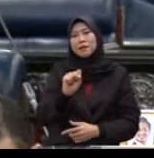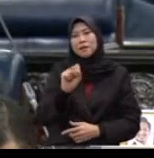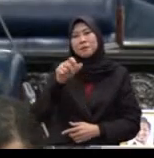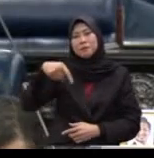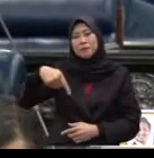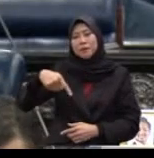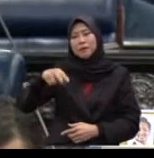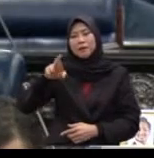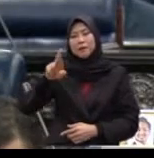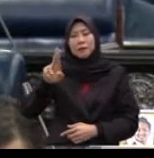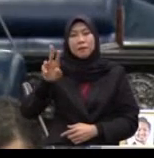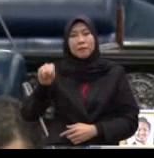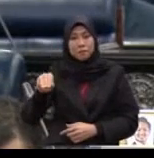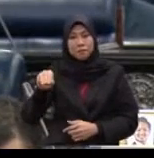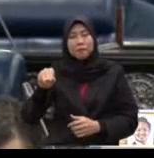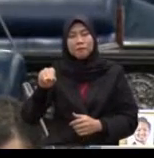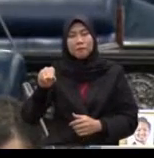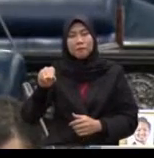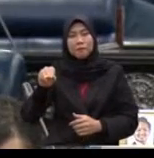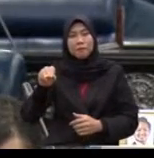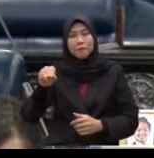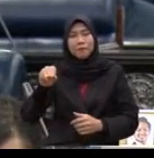ke dalam